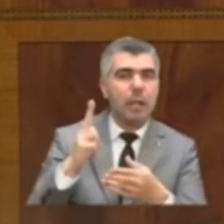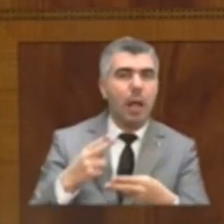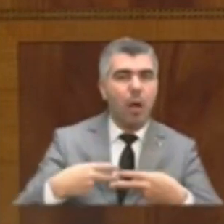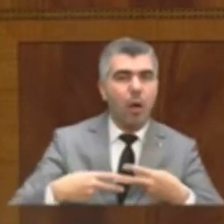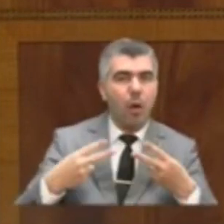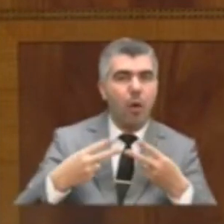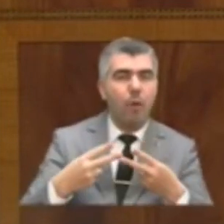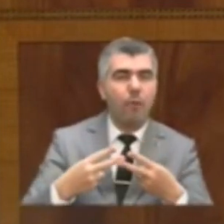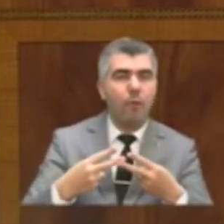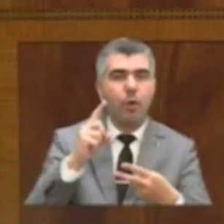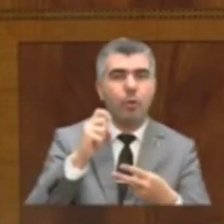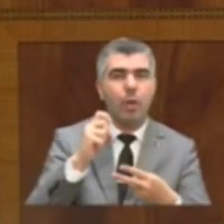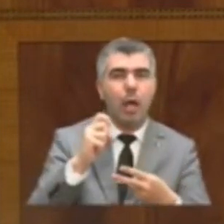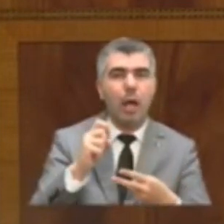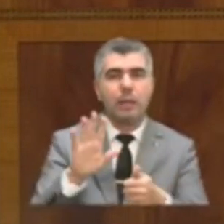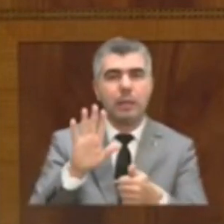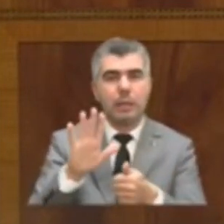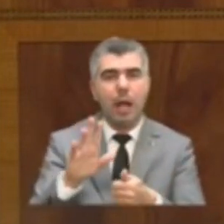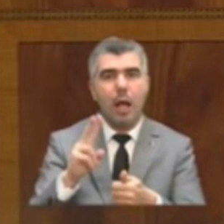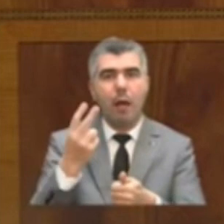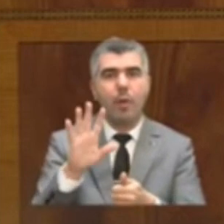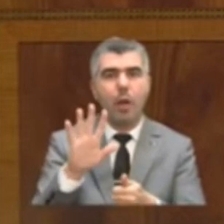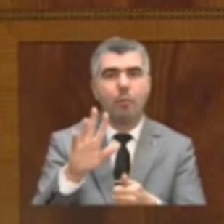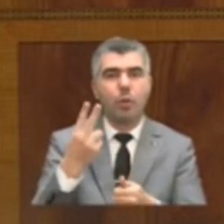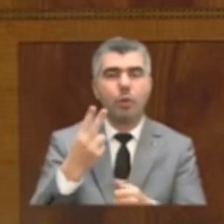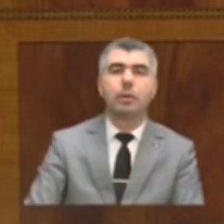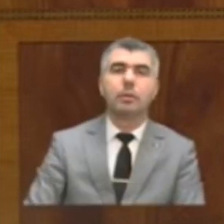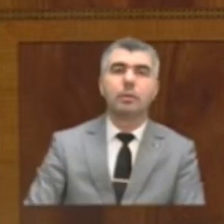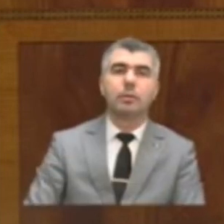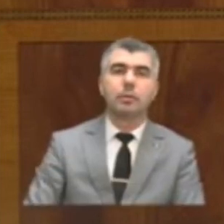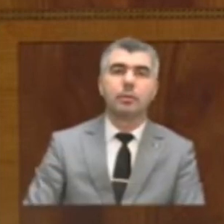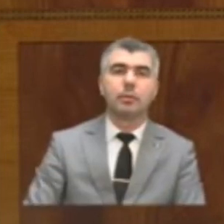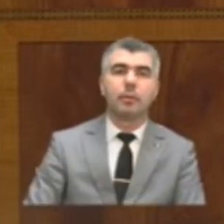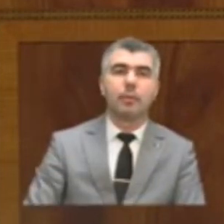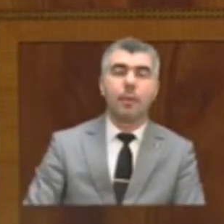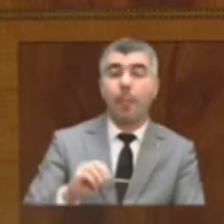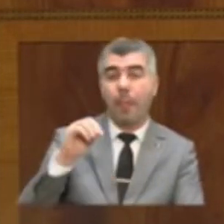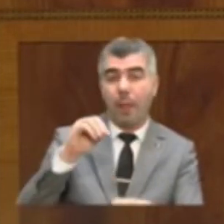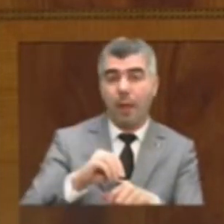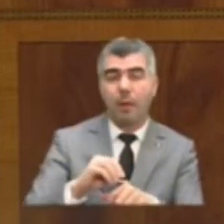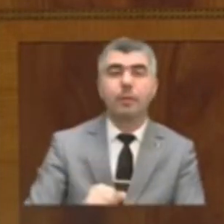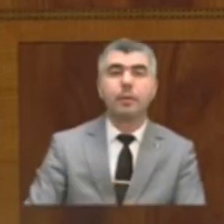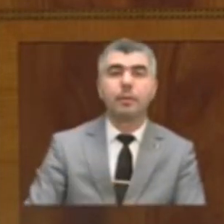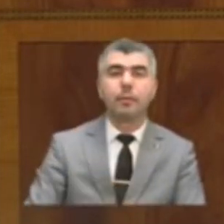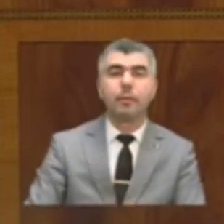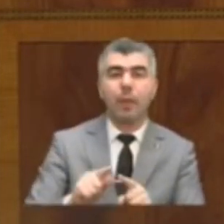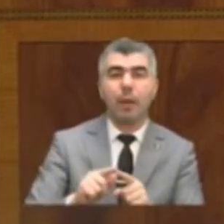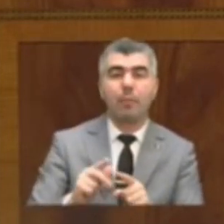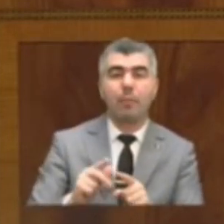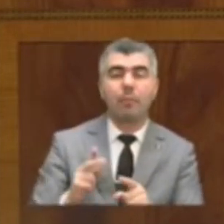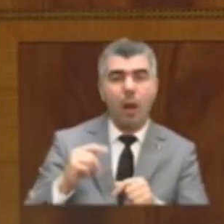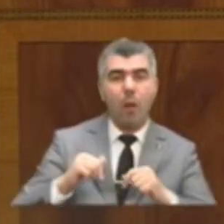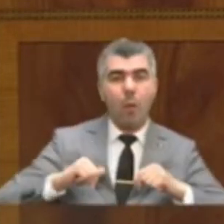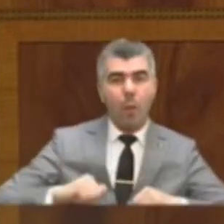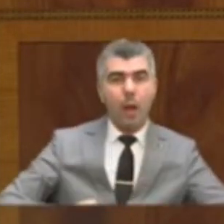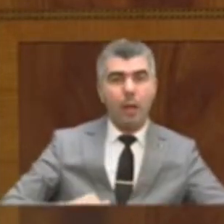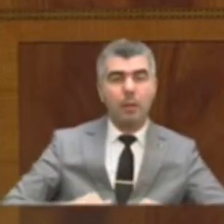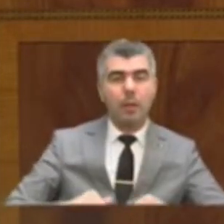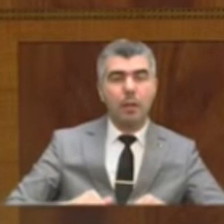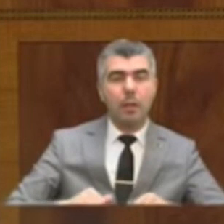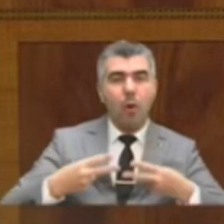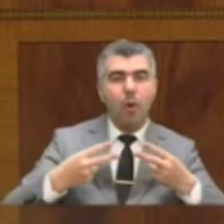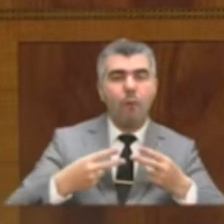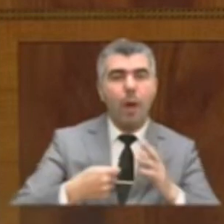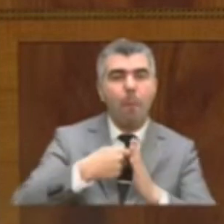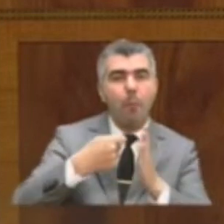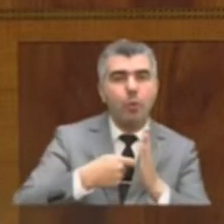في يونيو 2025. ومن جهة أخرى أطلقت الوزارة دراسة مشاريع